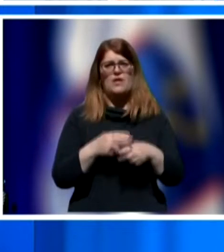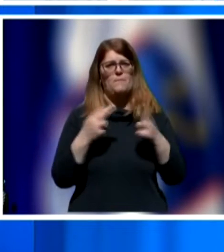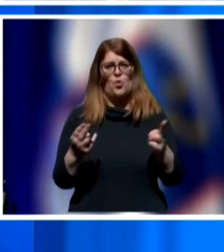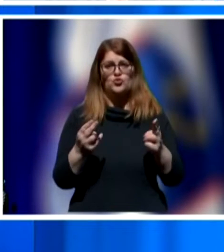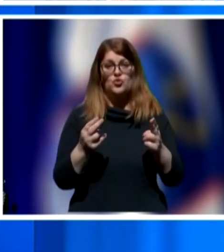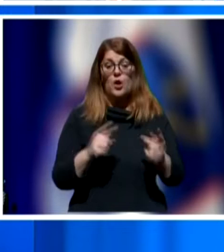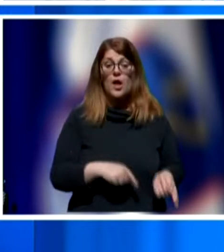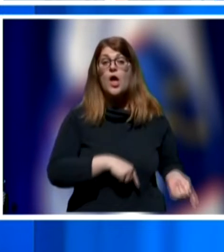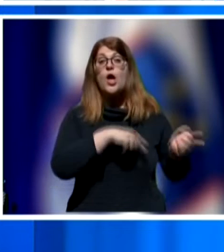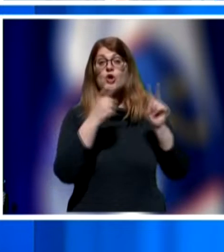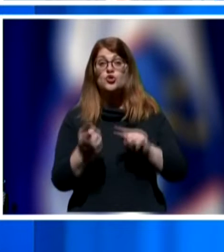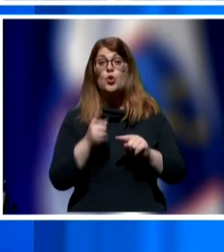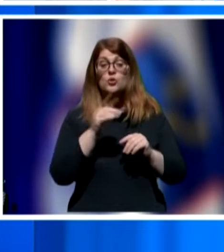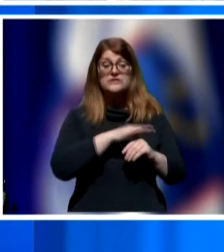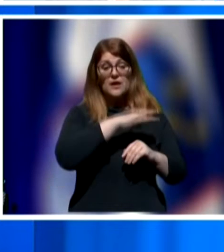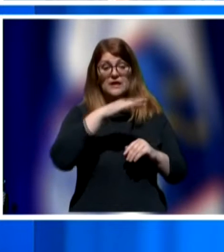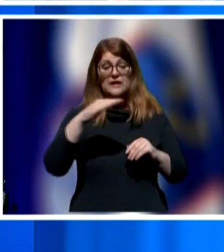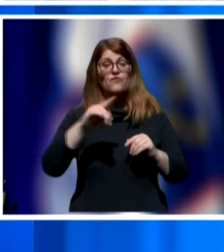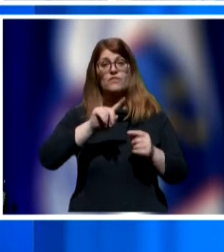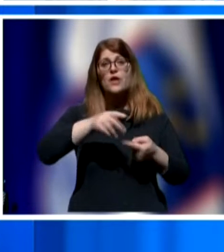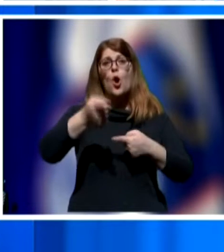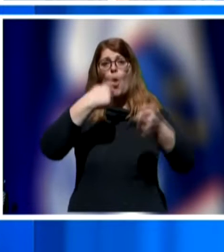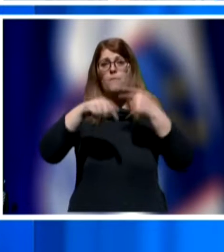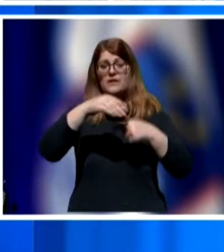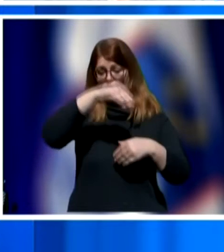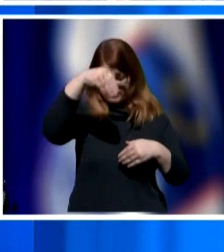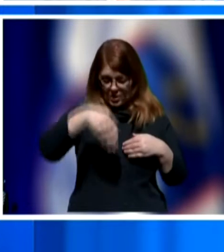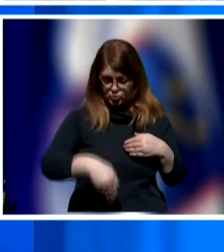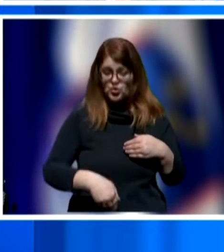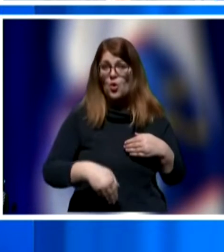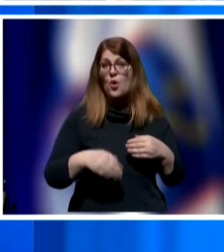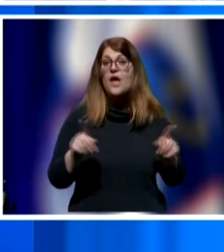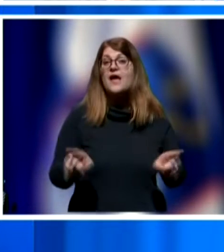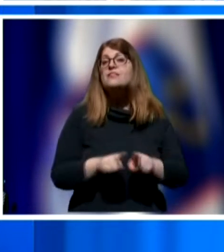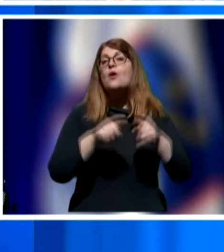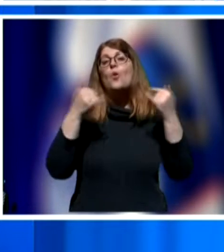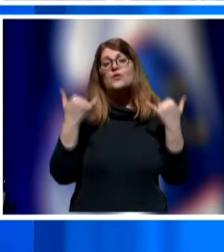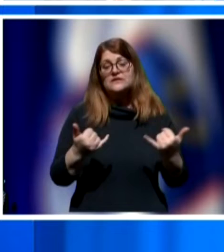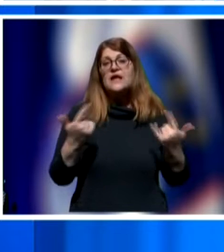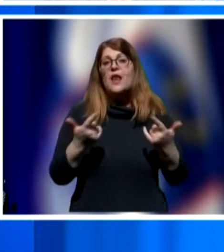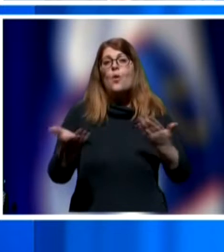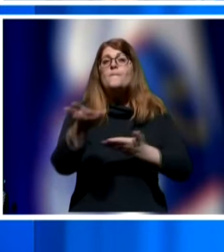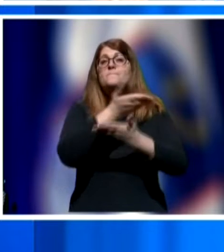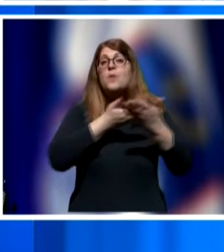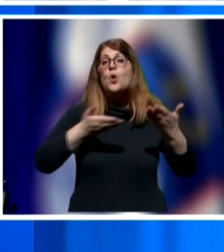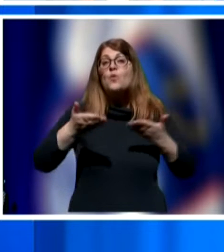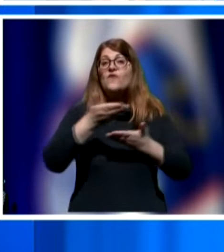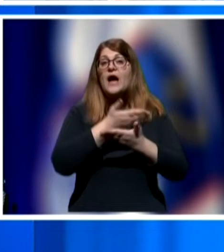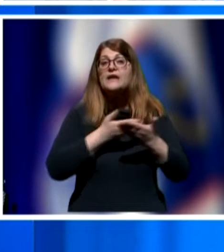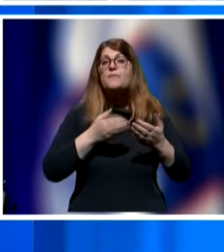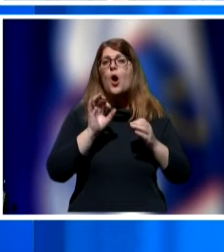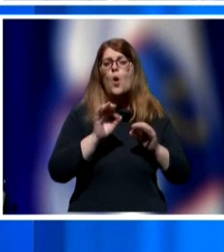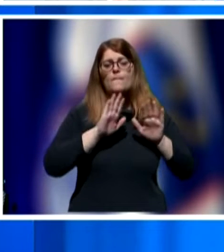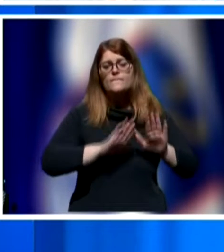se končno krivulja le ni obrnila navzdol, tako da se zdaj lahko pogovarjamo o